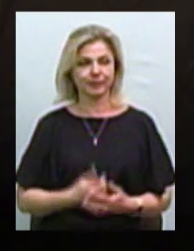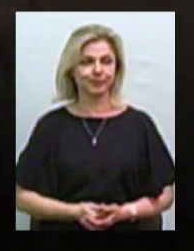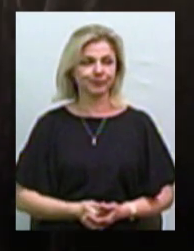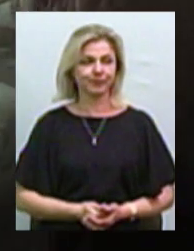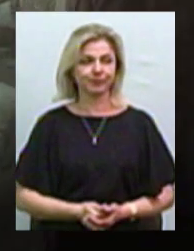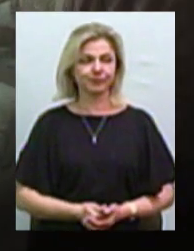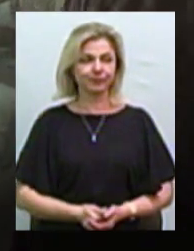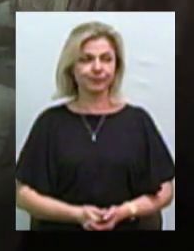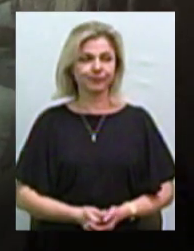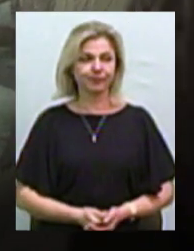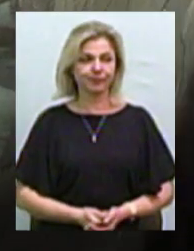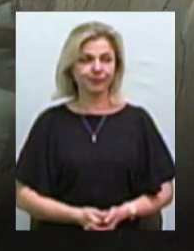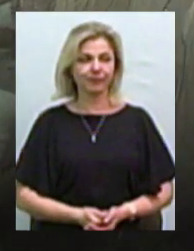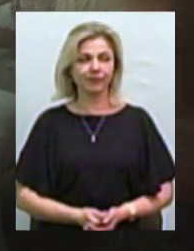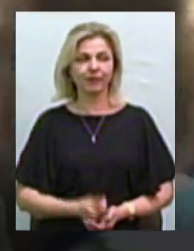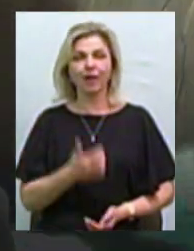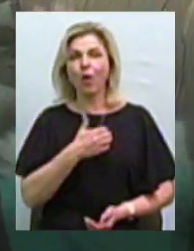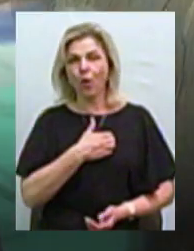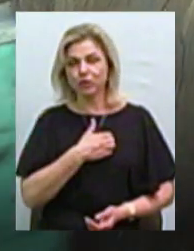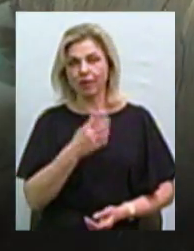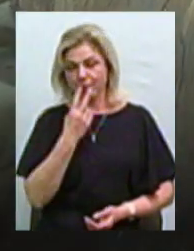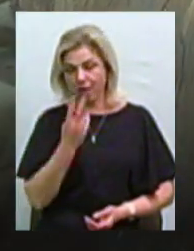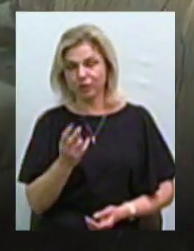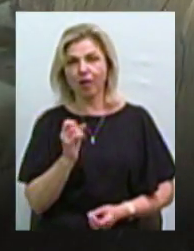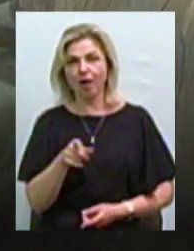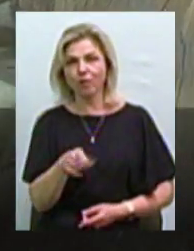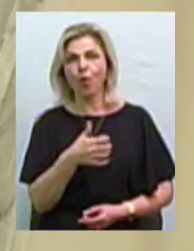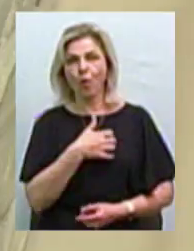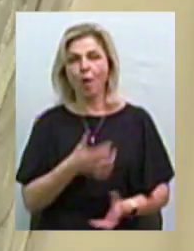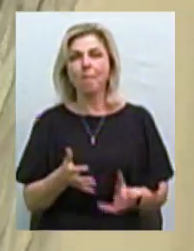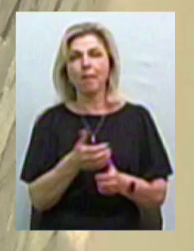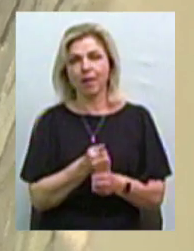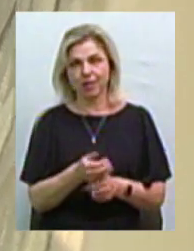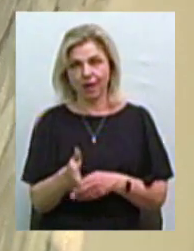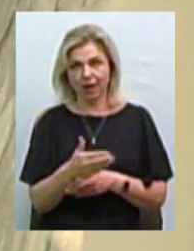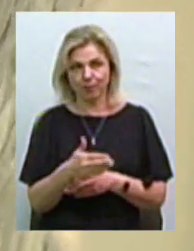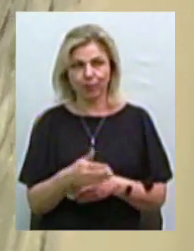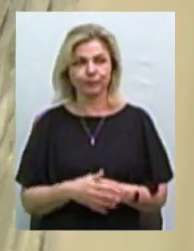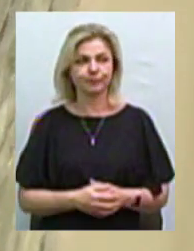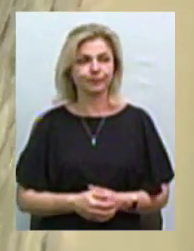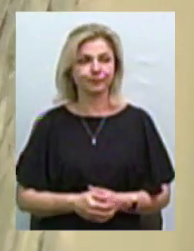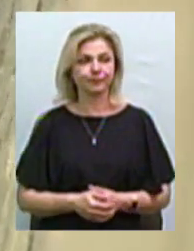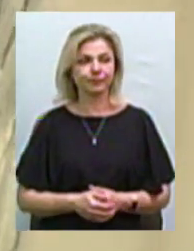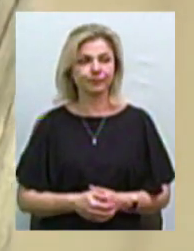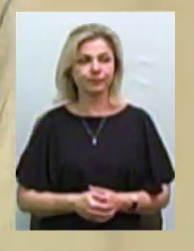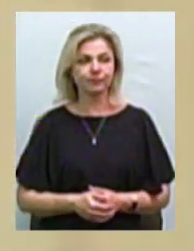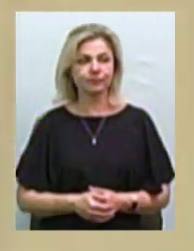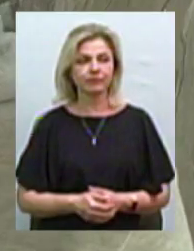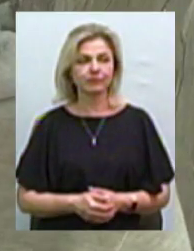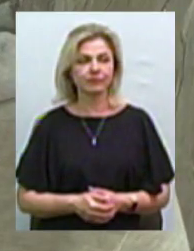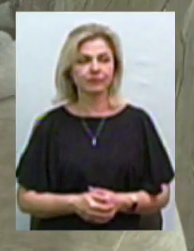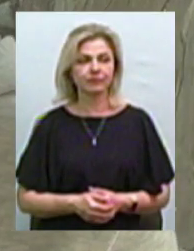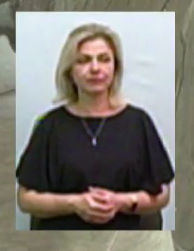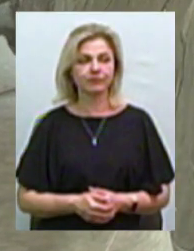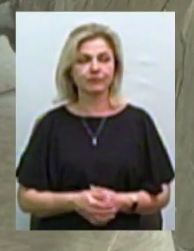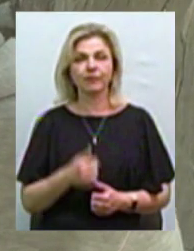вони дуже хотіли спіймати рибу з води, коли її їм кинули, та потім її з'їсти. Мені